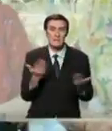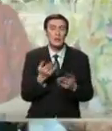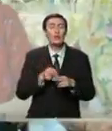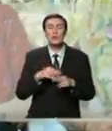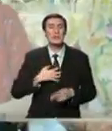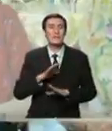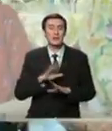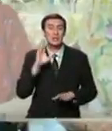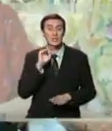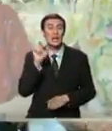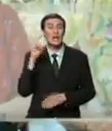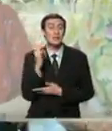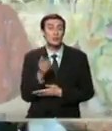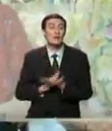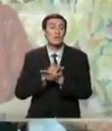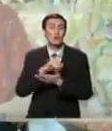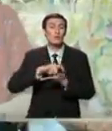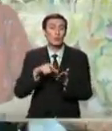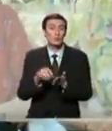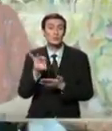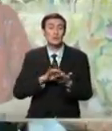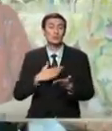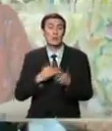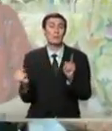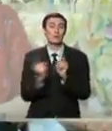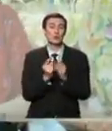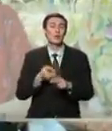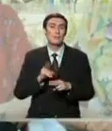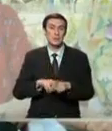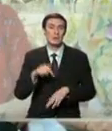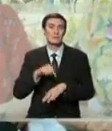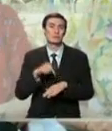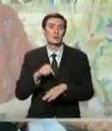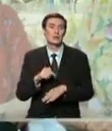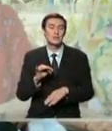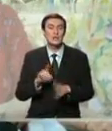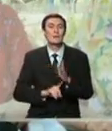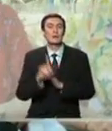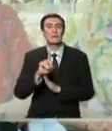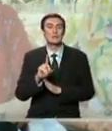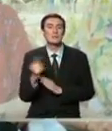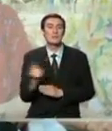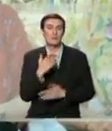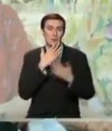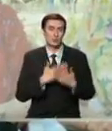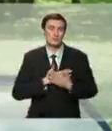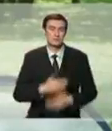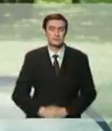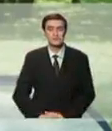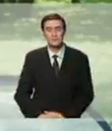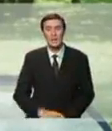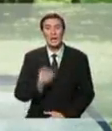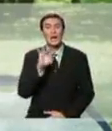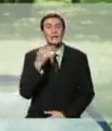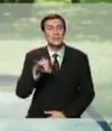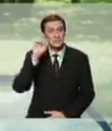важно. Когда ребенок вошел в комнату, сразу к нам подошел. Мы восприняли это как знак. Тут и родились первые чувства.